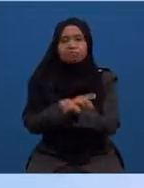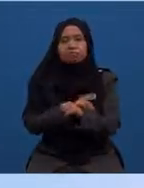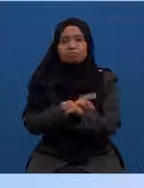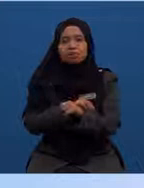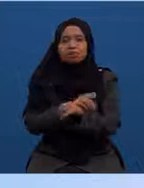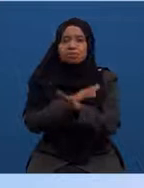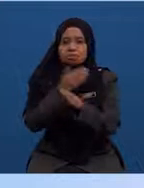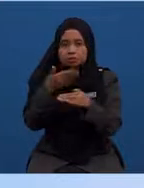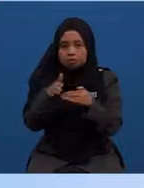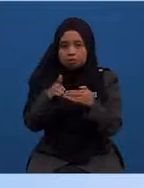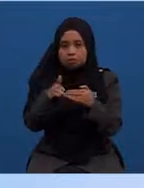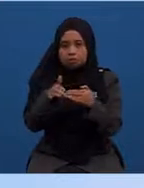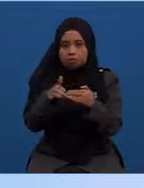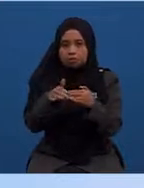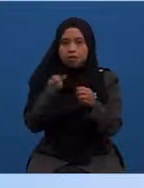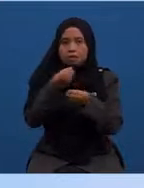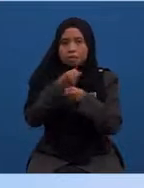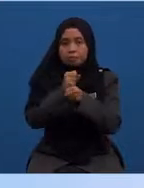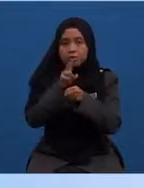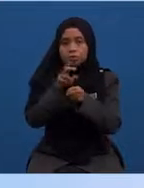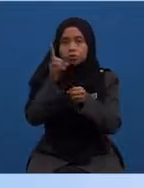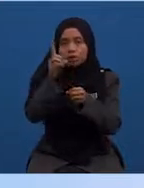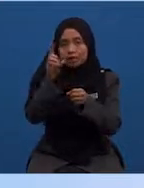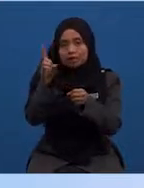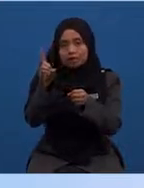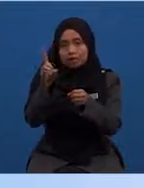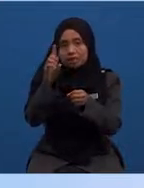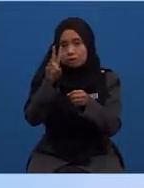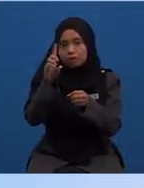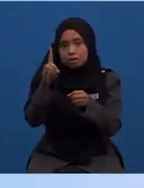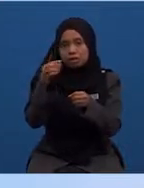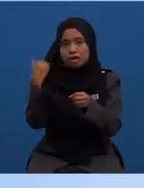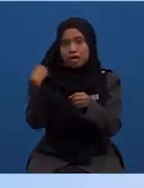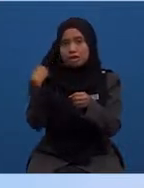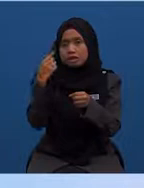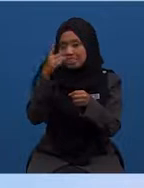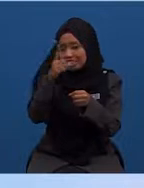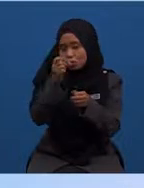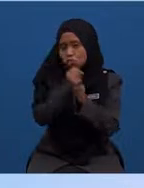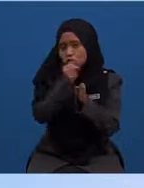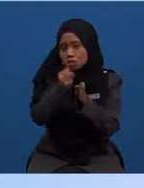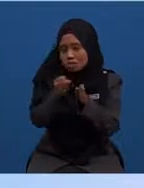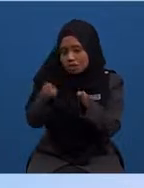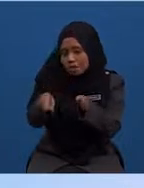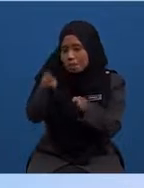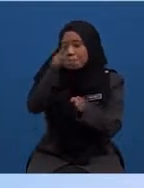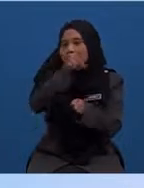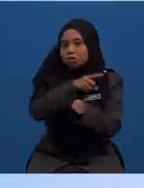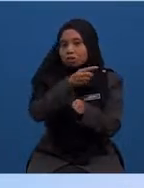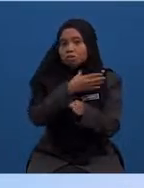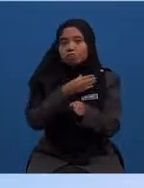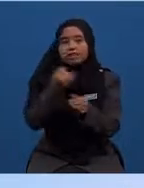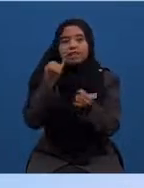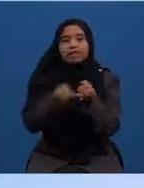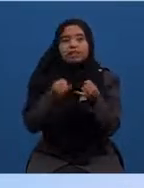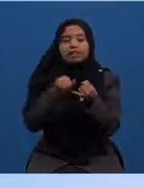Kemudian, bentuk dua dimensi ini mempunyai satu sisi melengkung. Dan akhir